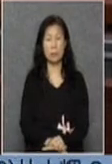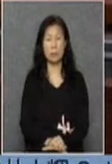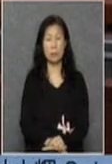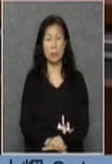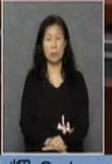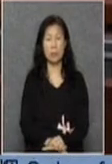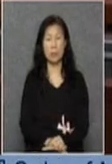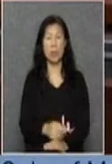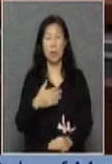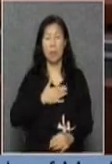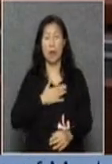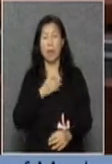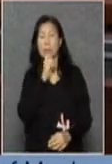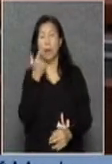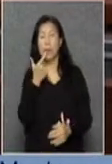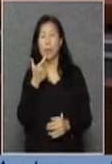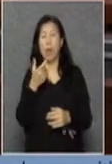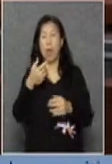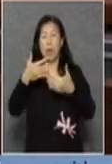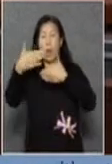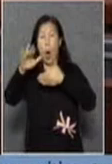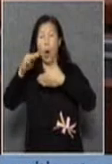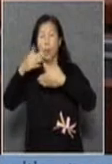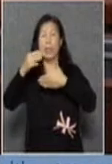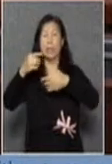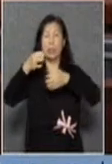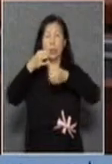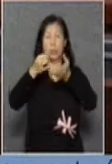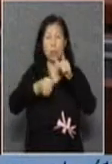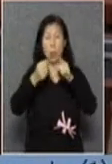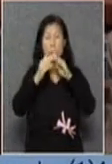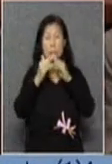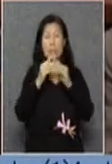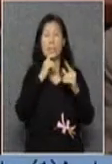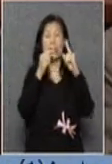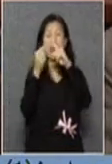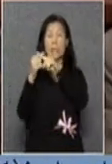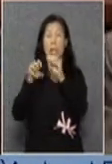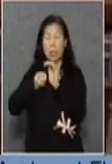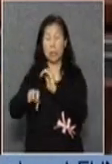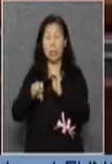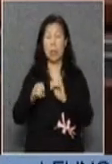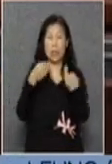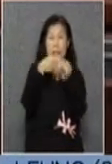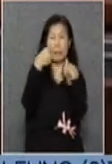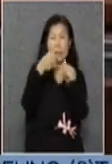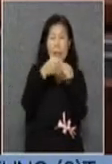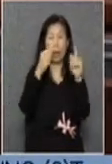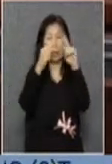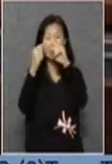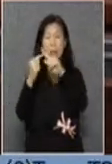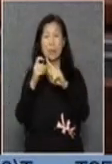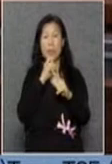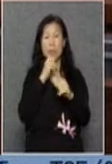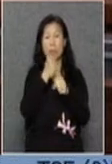嚇退外資的一個主要的因素。第二，我們人才缺乏，我們在訓練人才方面我們做得不